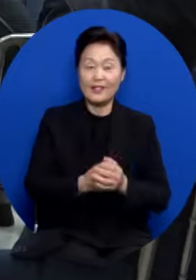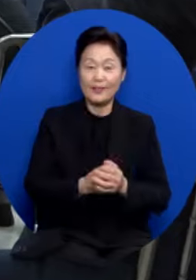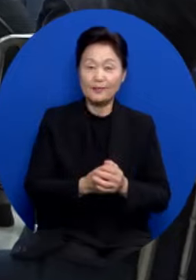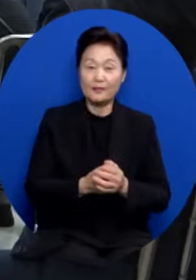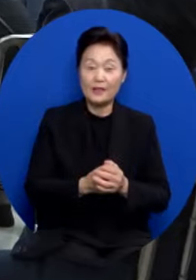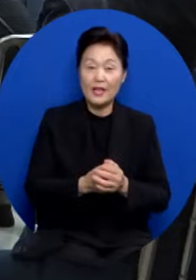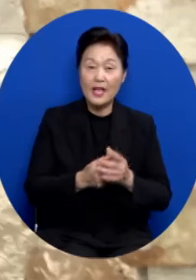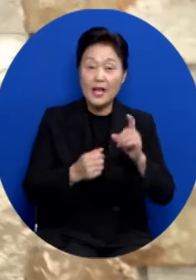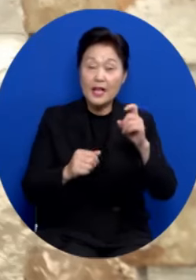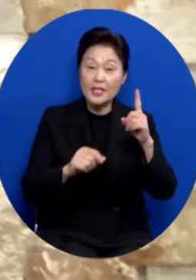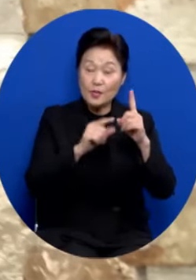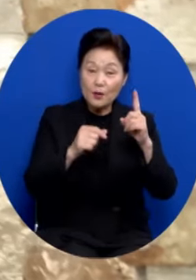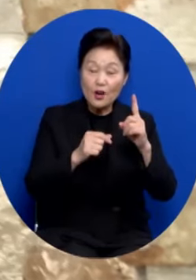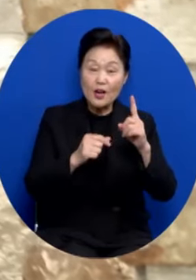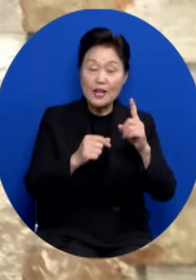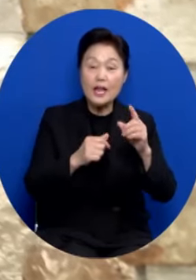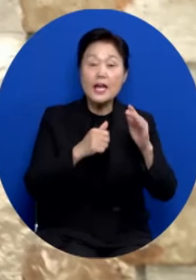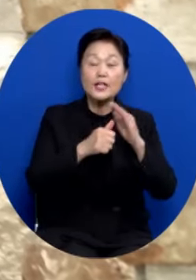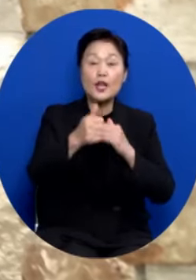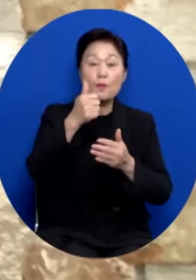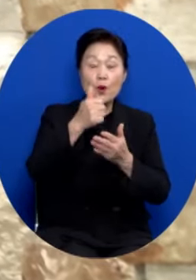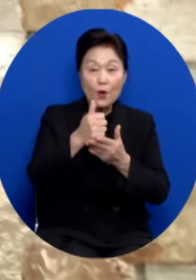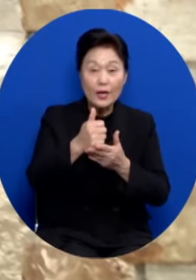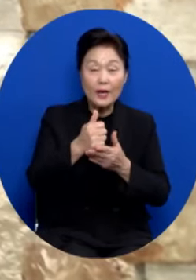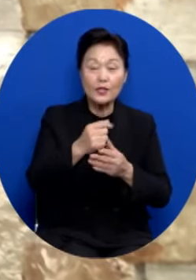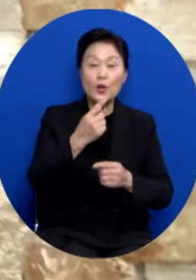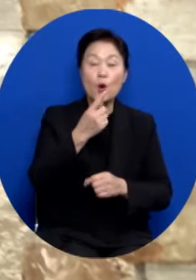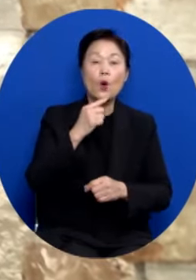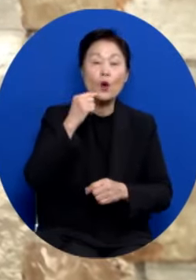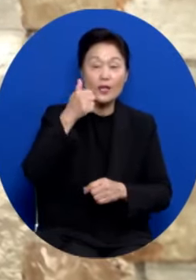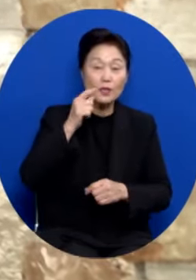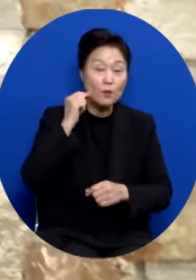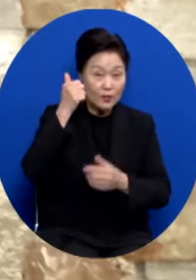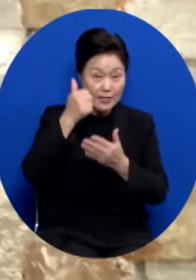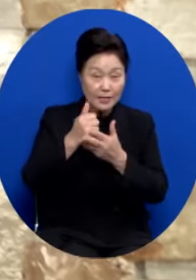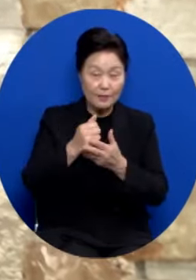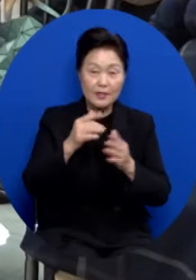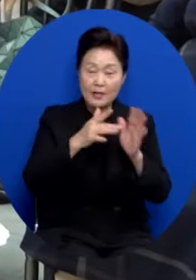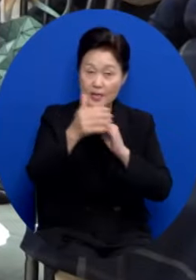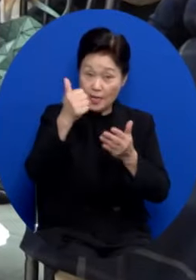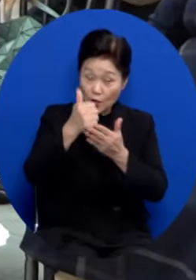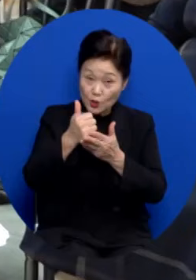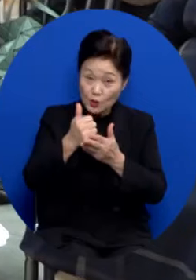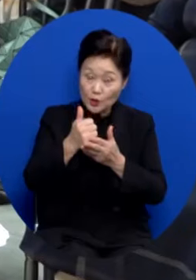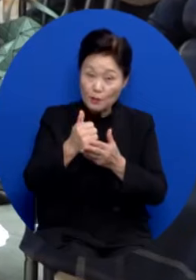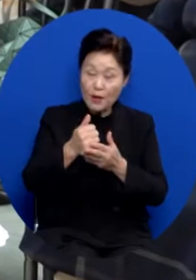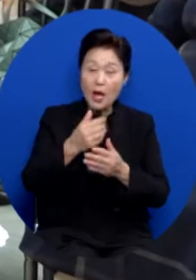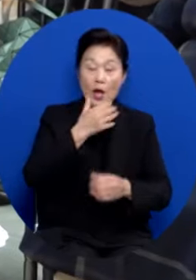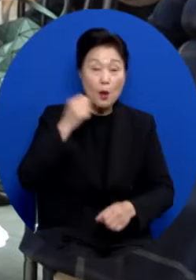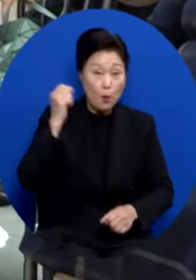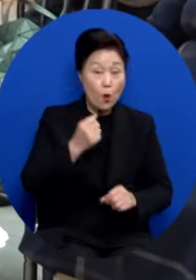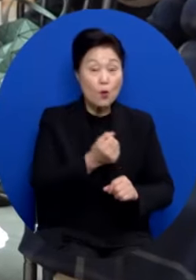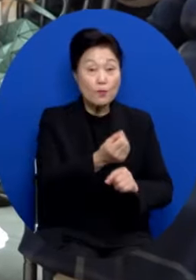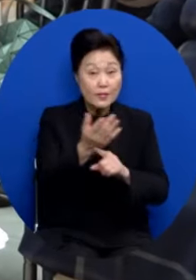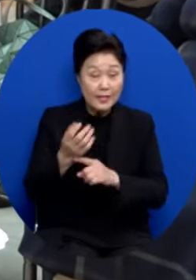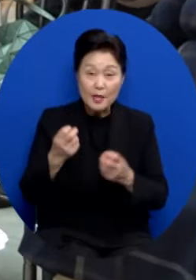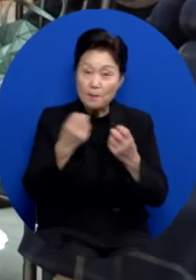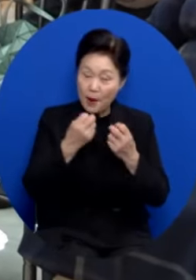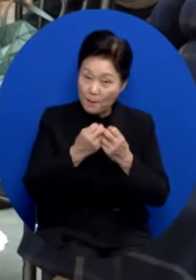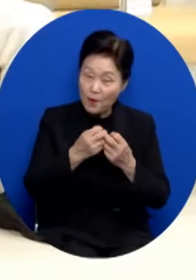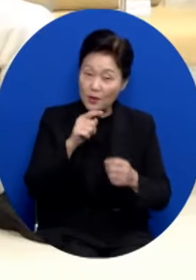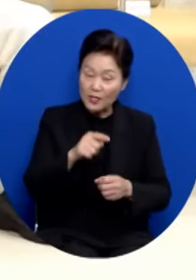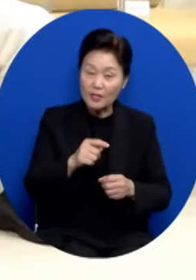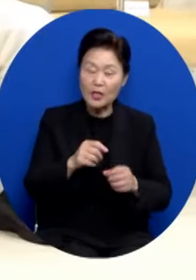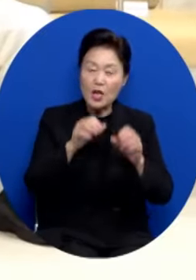지난달 교성현 대표회장에 취임한 한세계교회 오광성 목사는 예수님의 목회 방법을 도입해 말씀과 기도를 통한